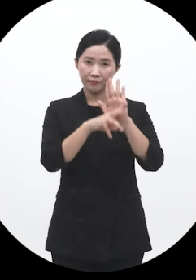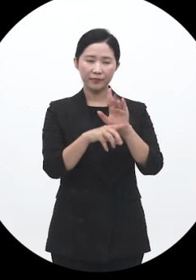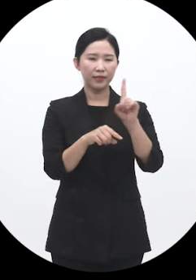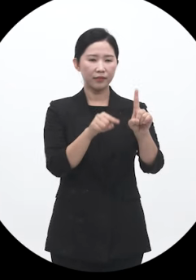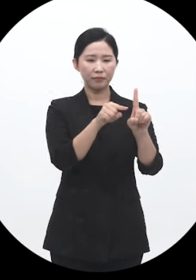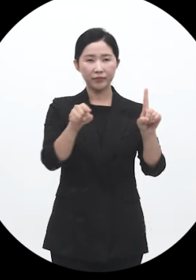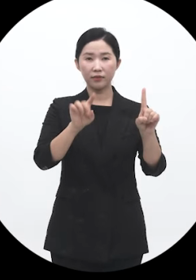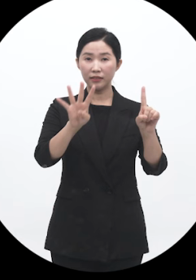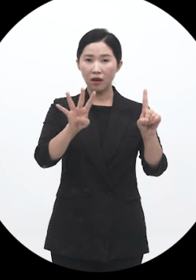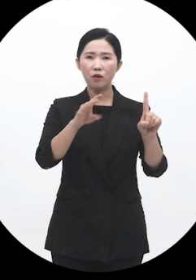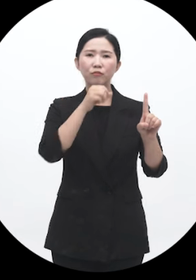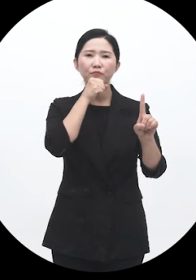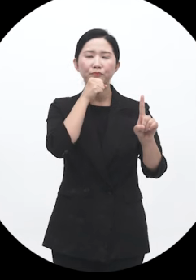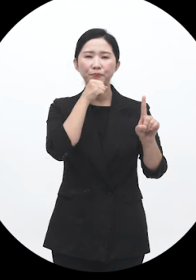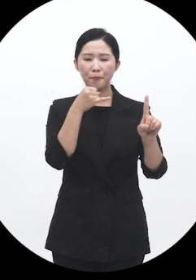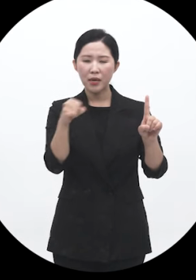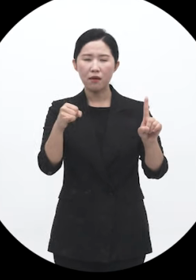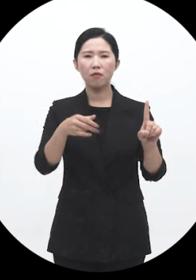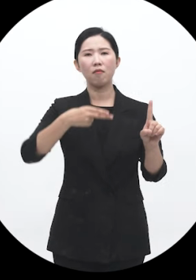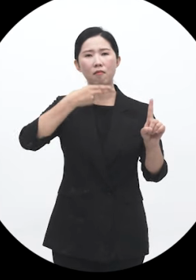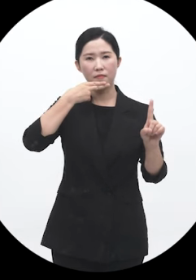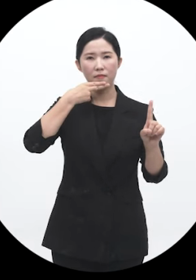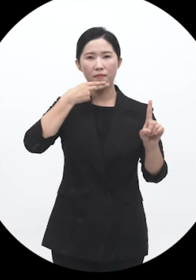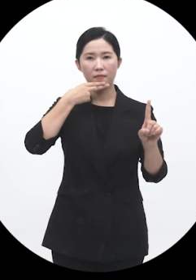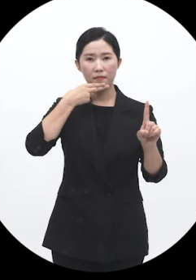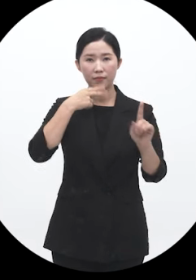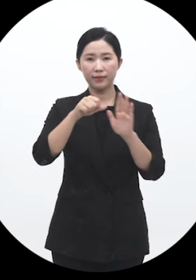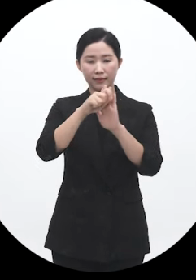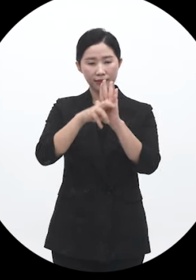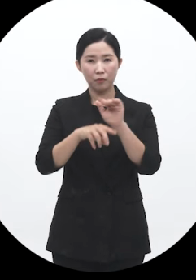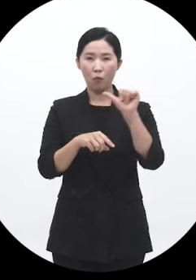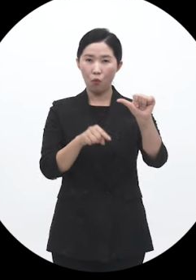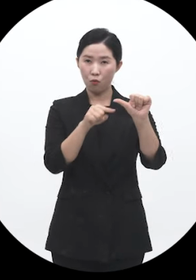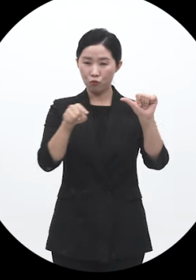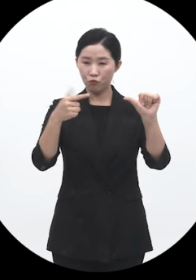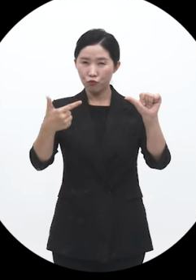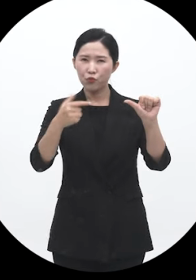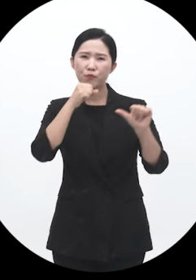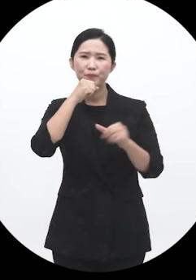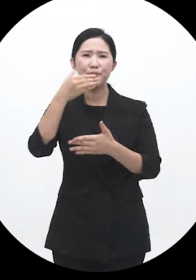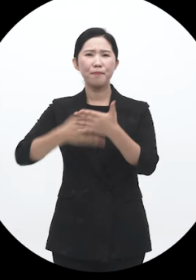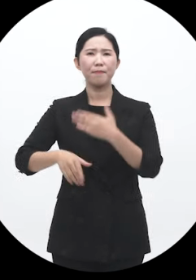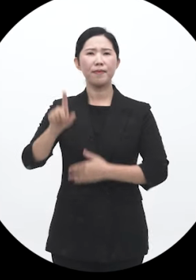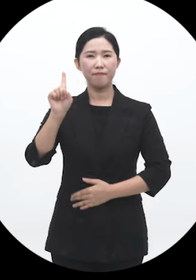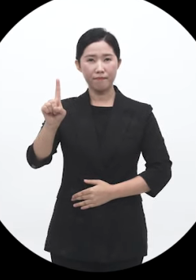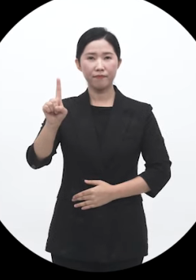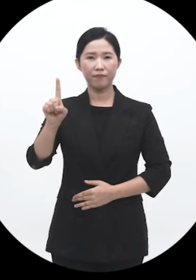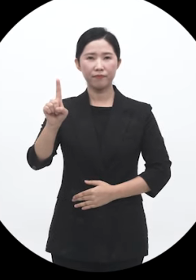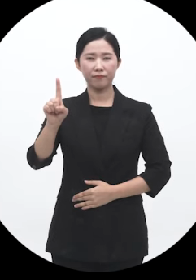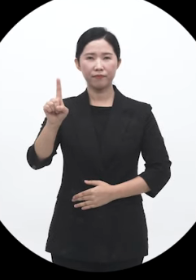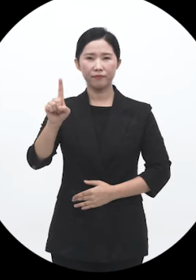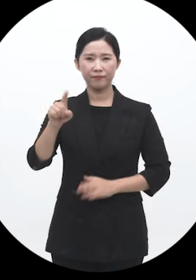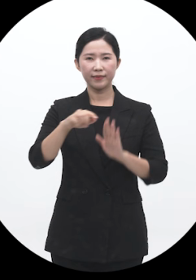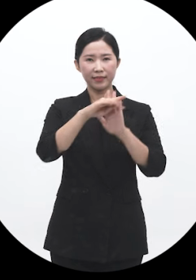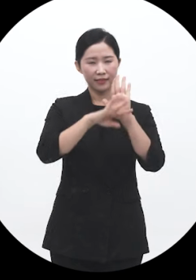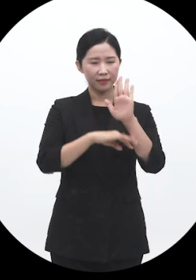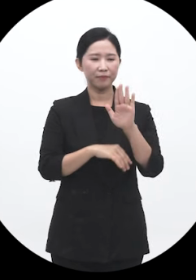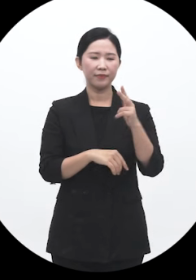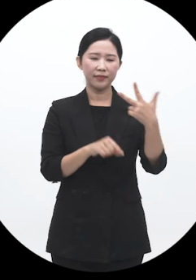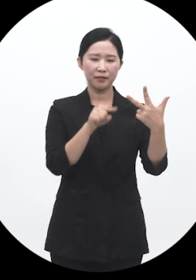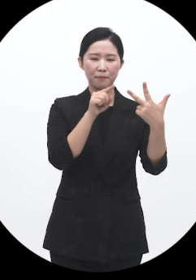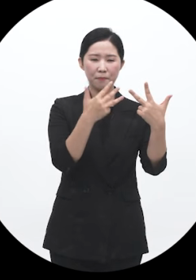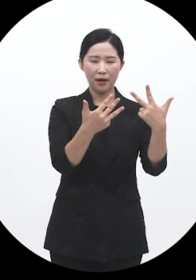4등급까지는 감점이 없고 5에서 6등급은 1점이 감점되고 7에서